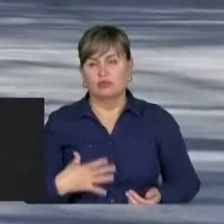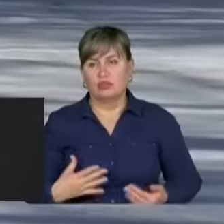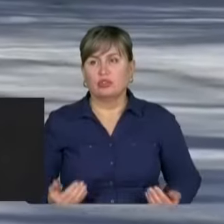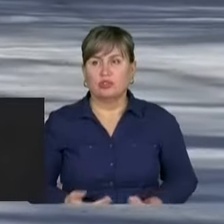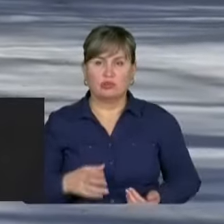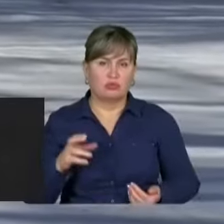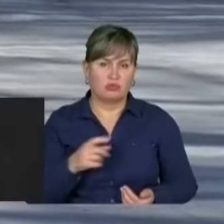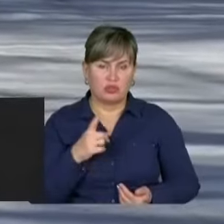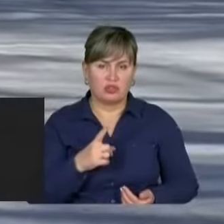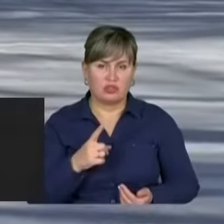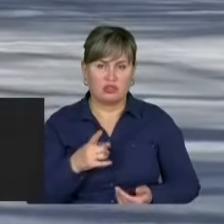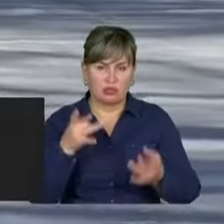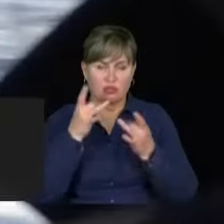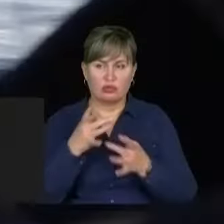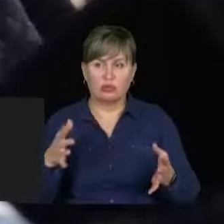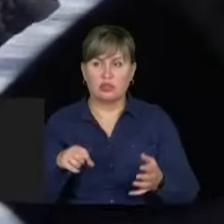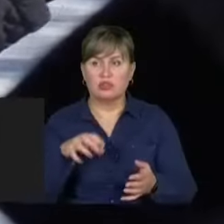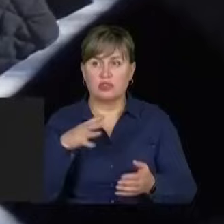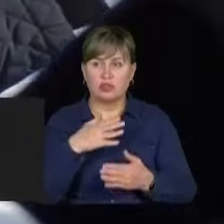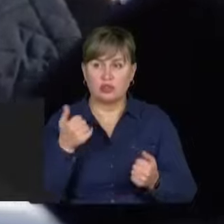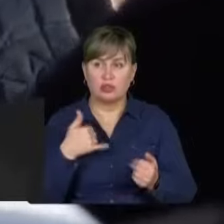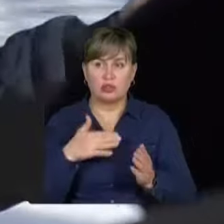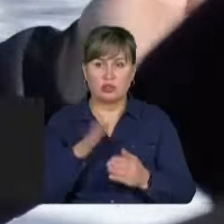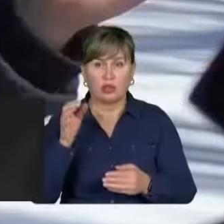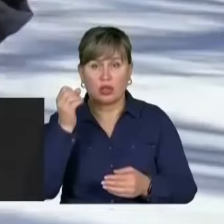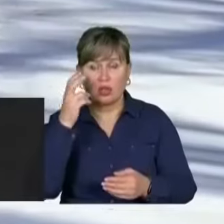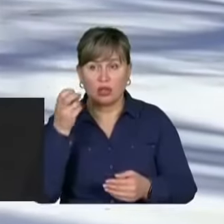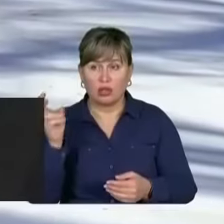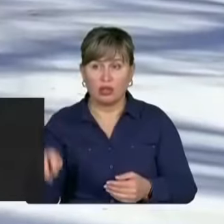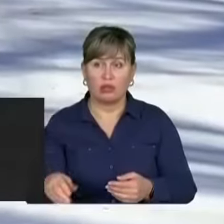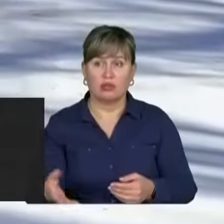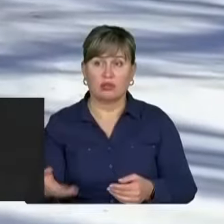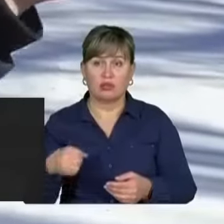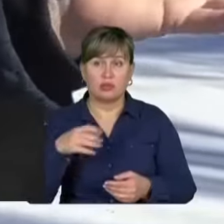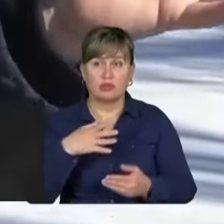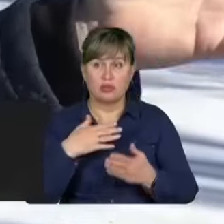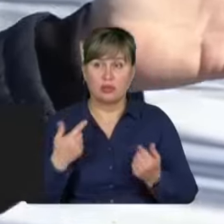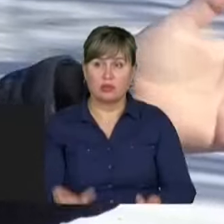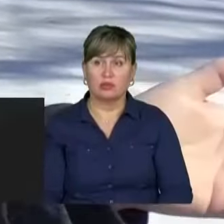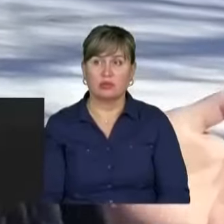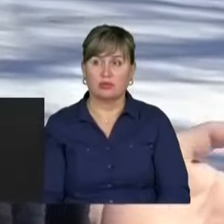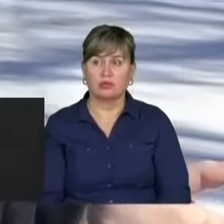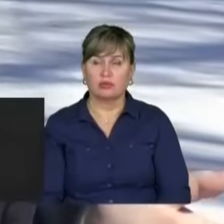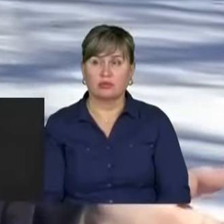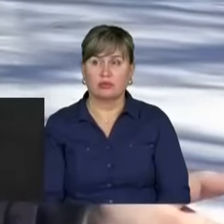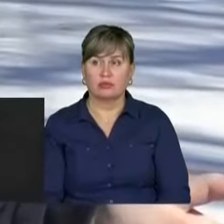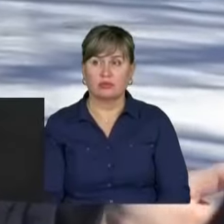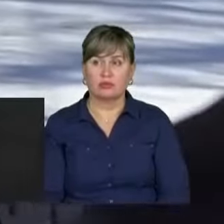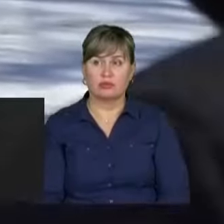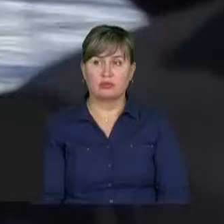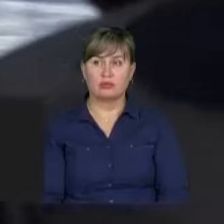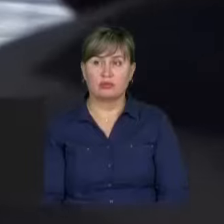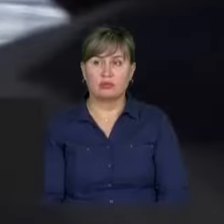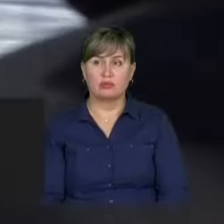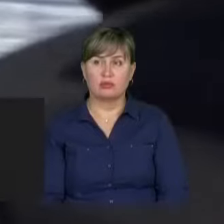без коммунальных благ. Света нет. Я сейчас домой на обед пришла, даже свет вот. Получается, у нас... многие 40, да, берут? Ну